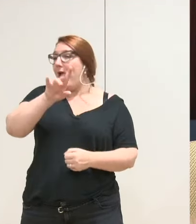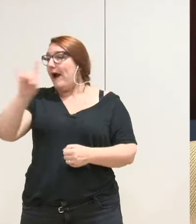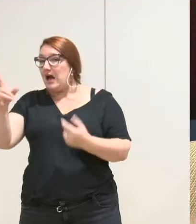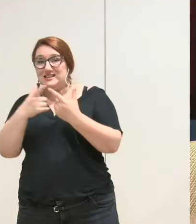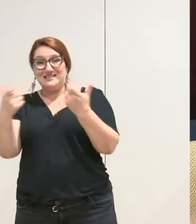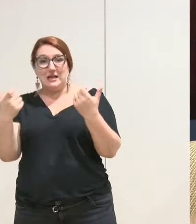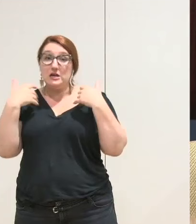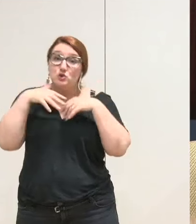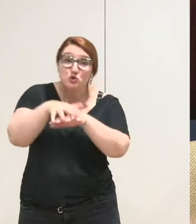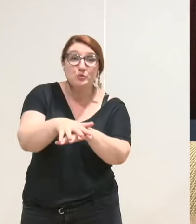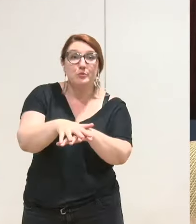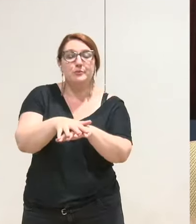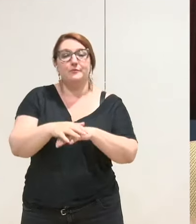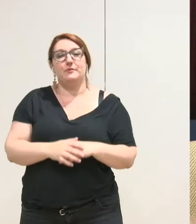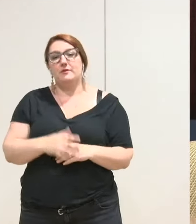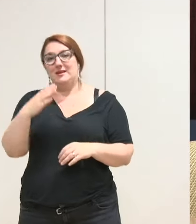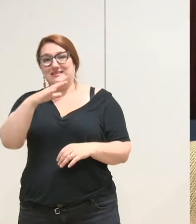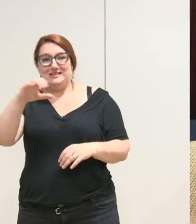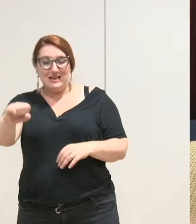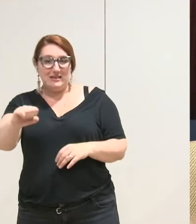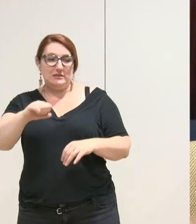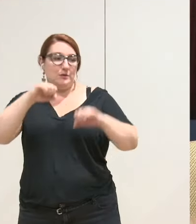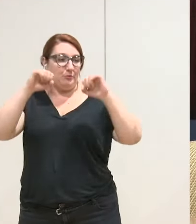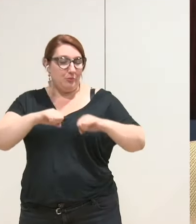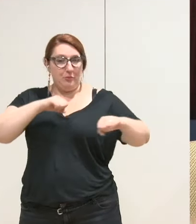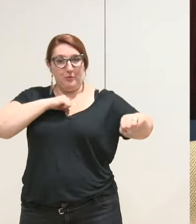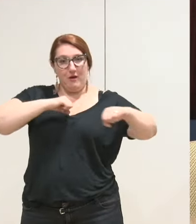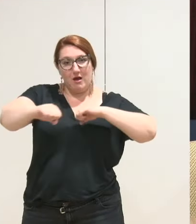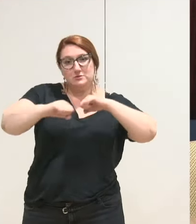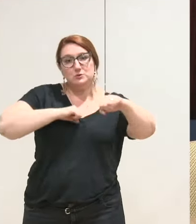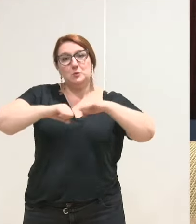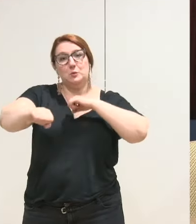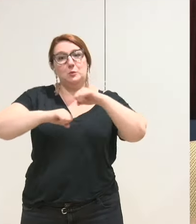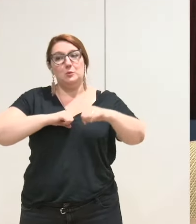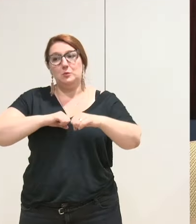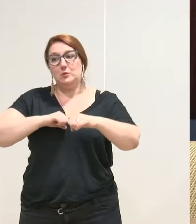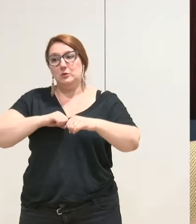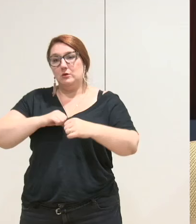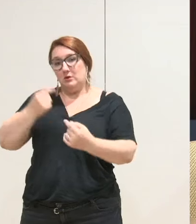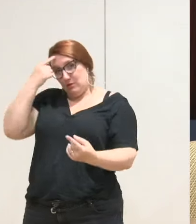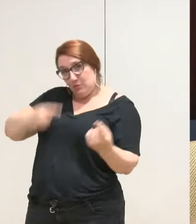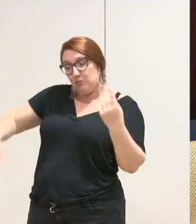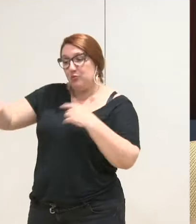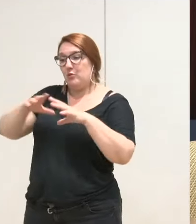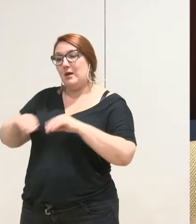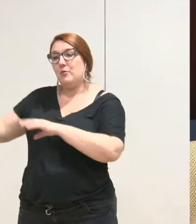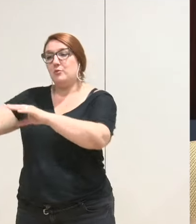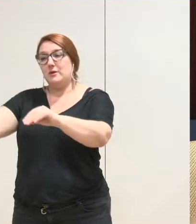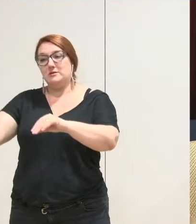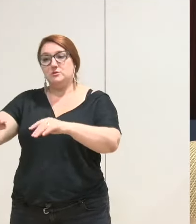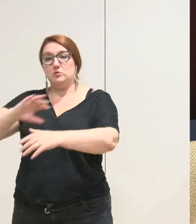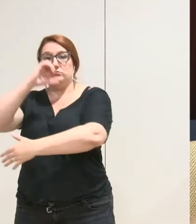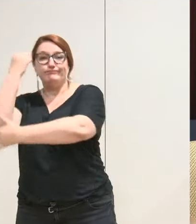CCS de conforter son action sur les populations en difficulté sur les actions